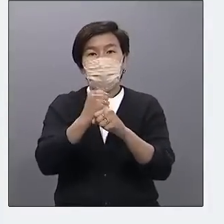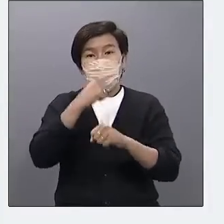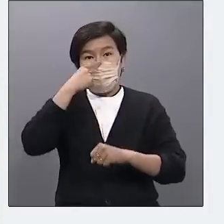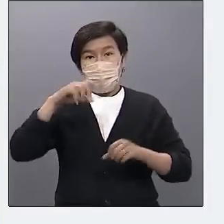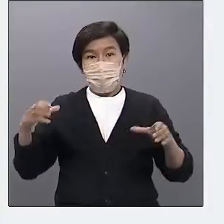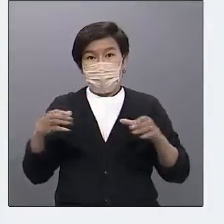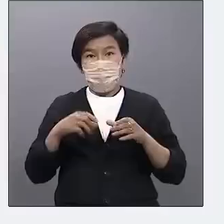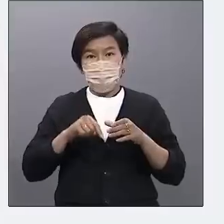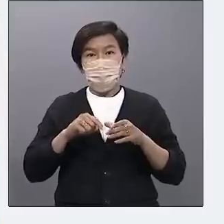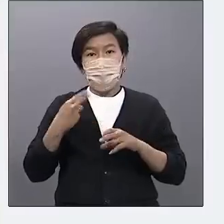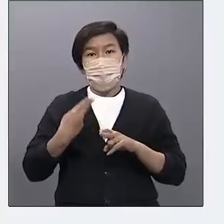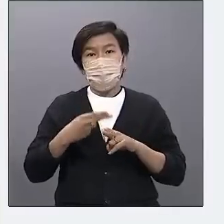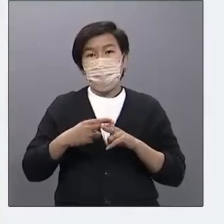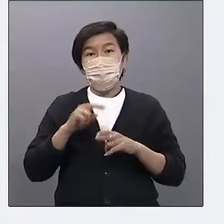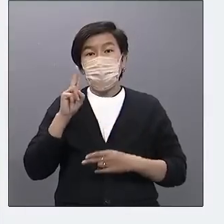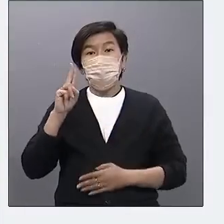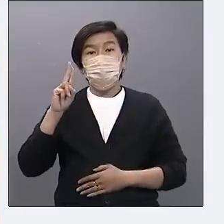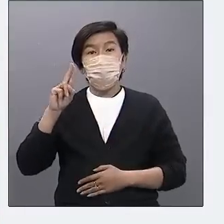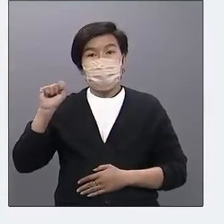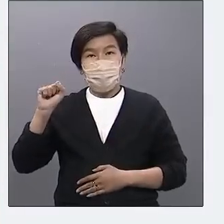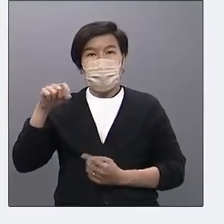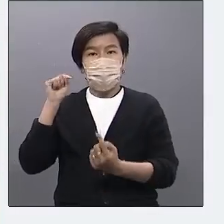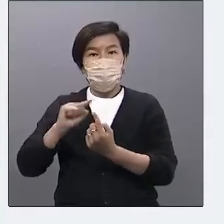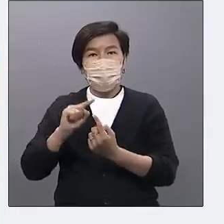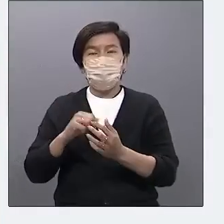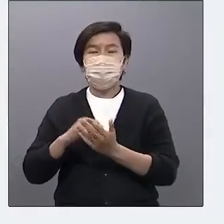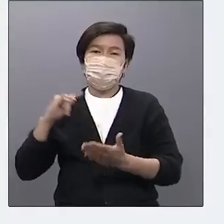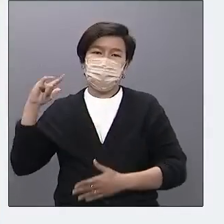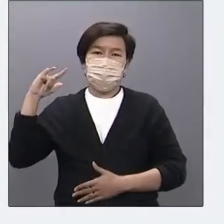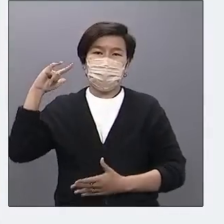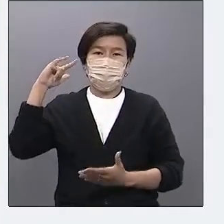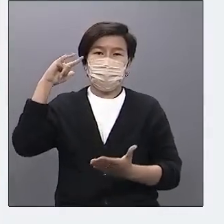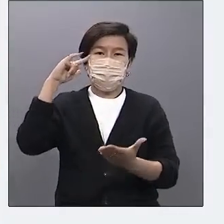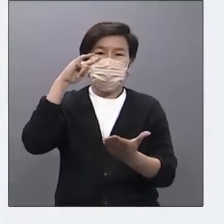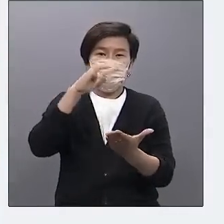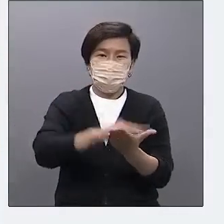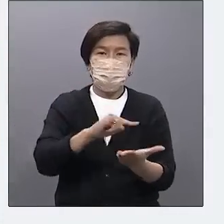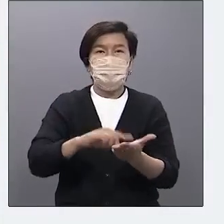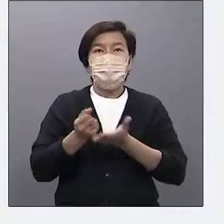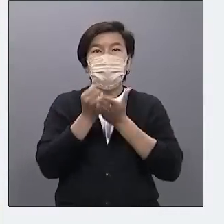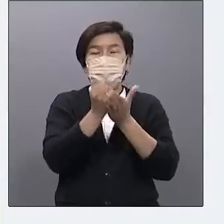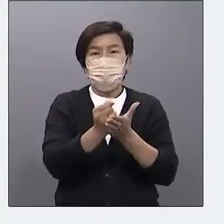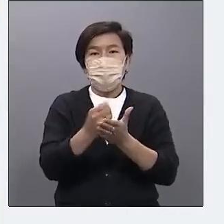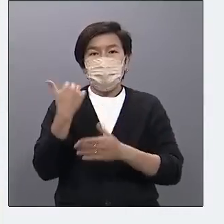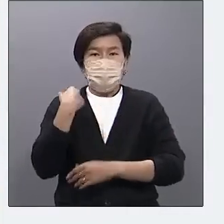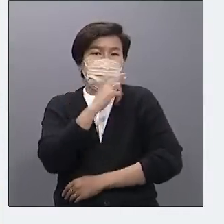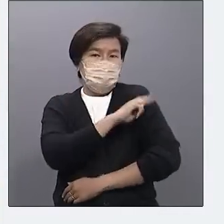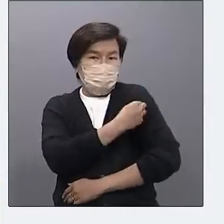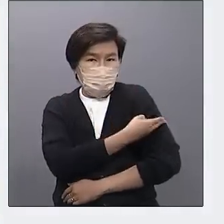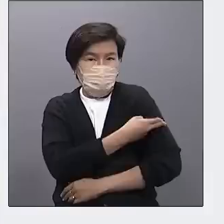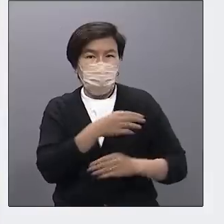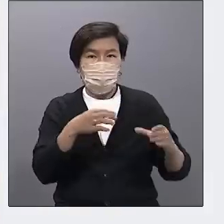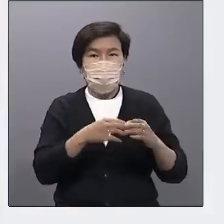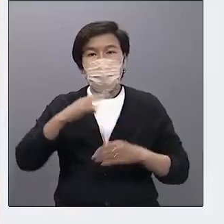หรือทีมค้นหาและกู้ภัยในเขตเมืองไปร่วมภารกิจจะเดินทางไปพร้อมกับทีมแพทย์ทหารเงิน